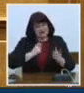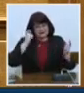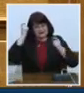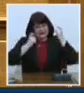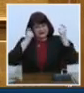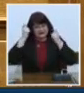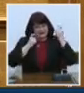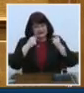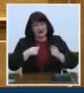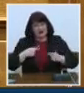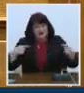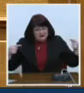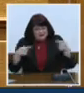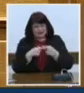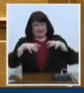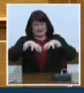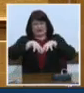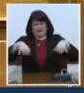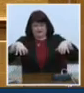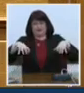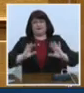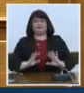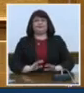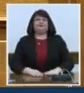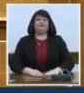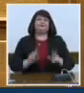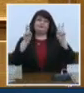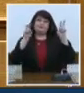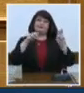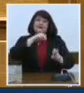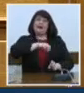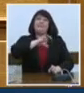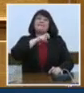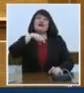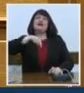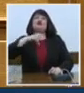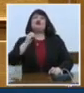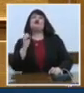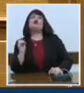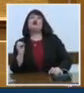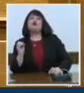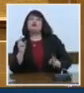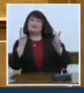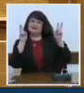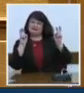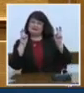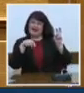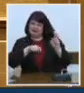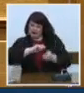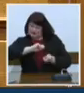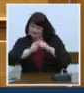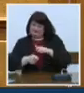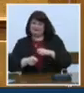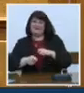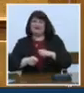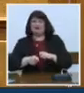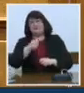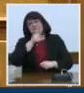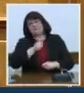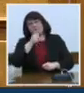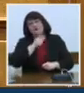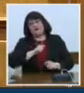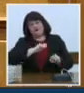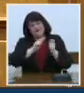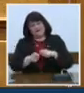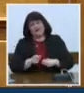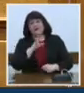διχασμού. Και το MeToo να μετατρέψει αυτή τη δοκιμασία σε αληθινή αναγέννηση.